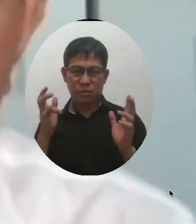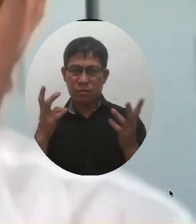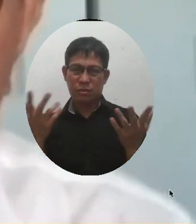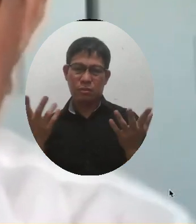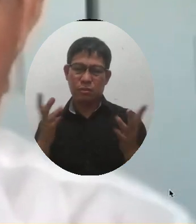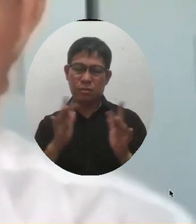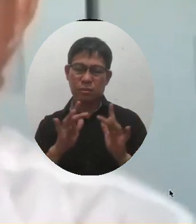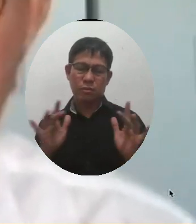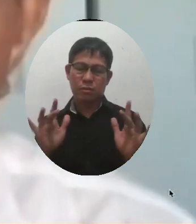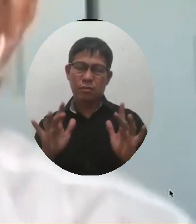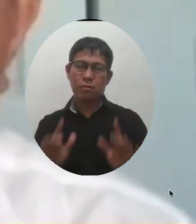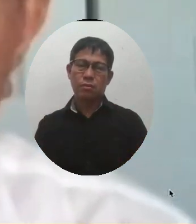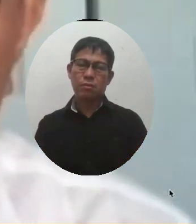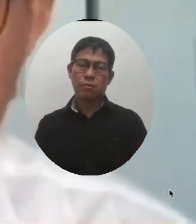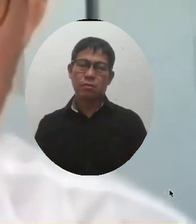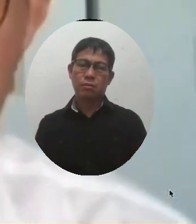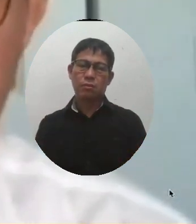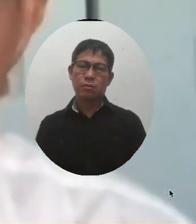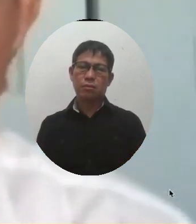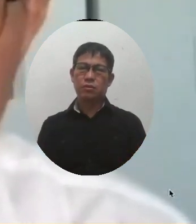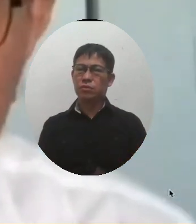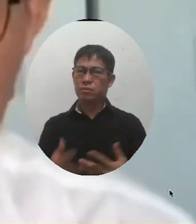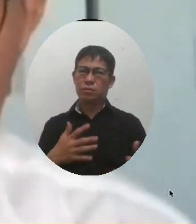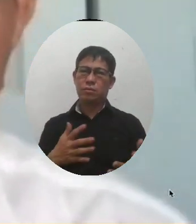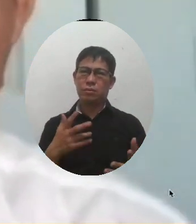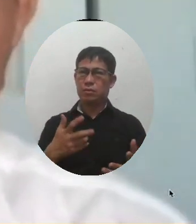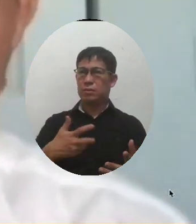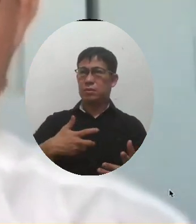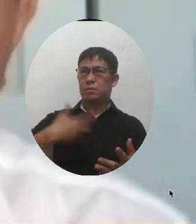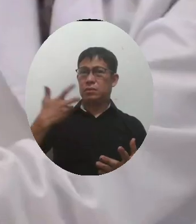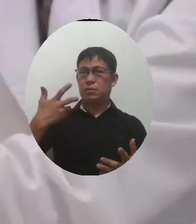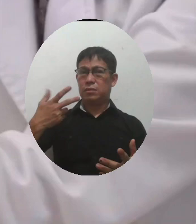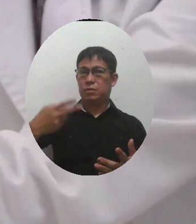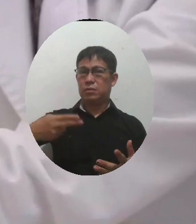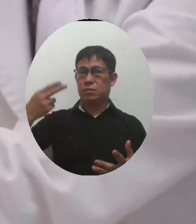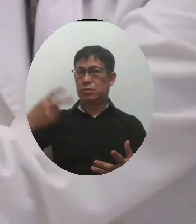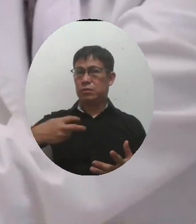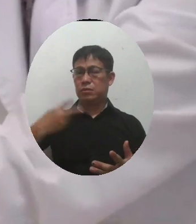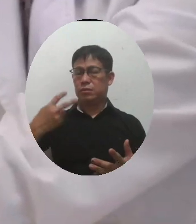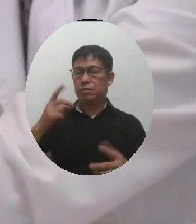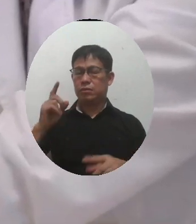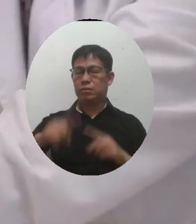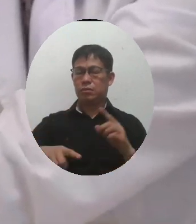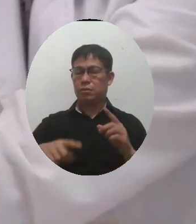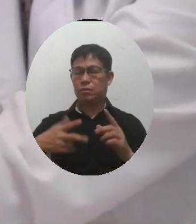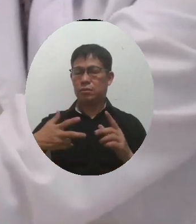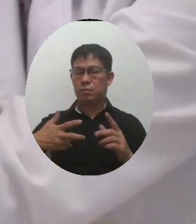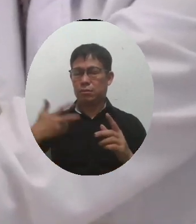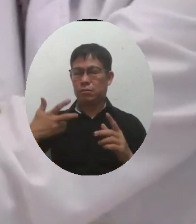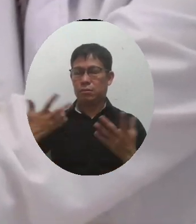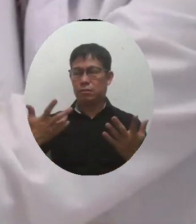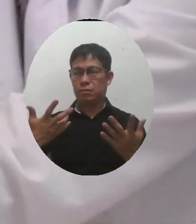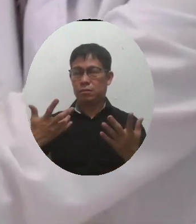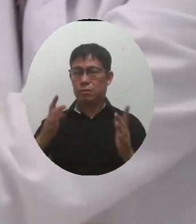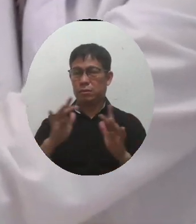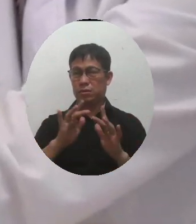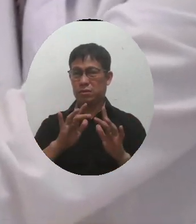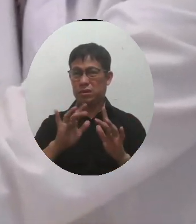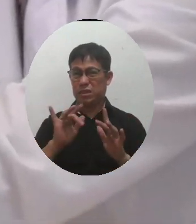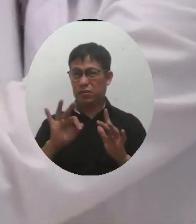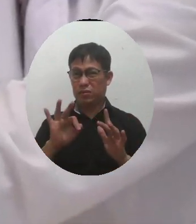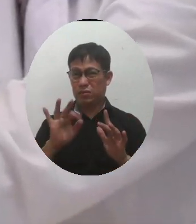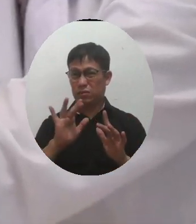ay hindi nakarinig yung anumang pananalita kahit na ano, kahit na malakas ang tunog. Ang pagkawala